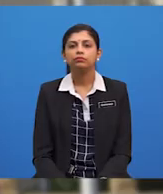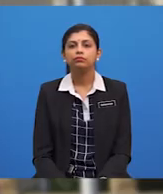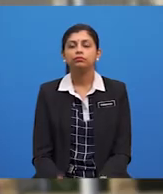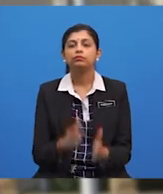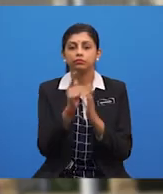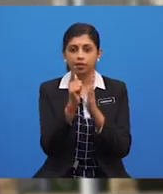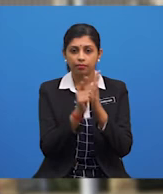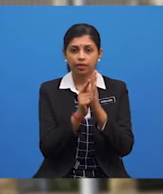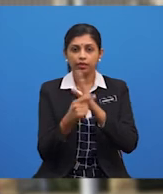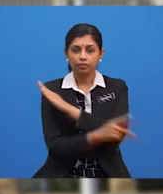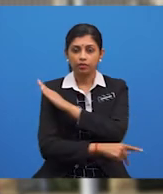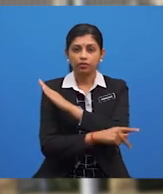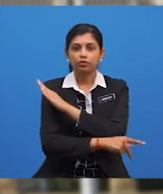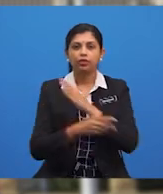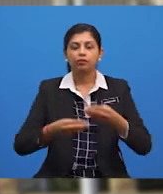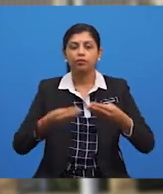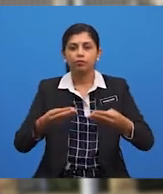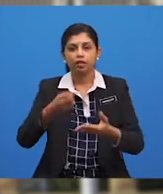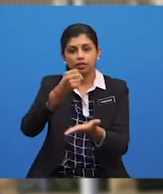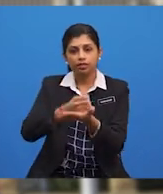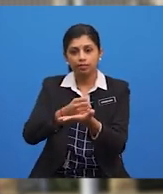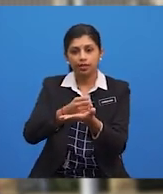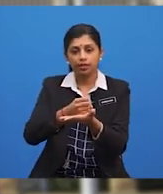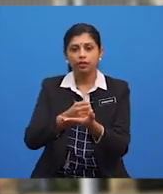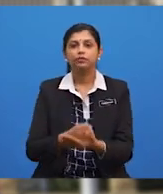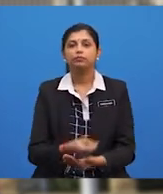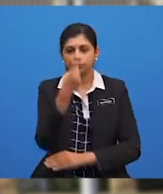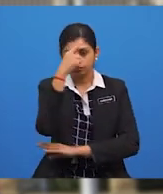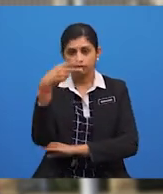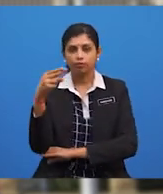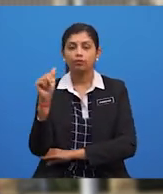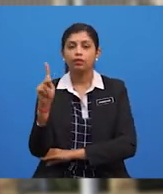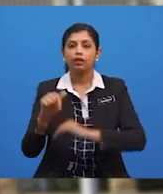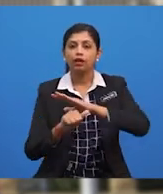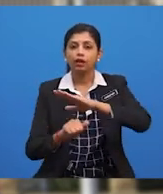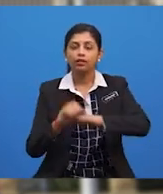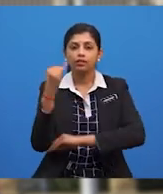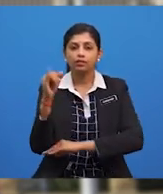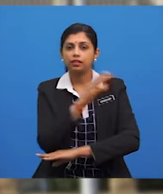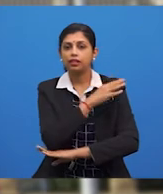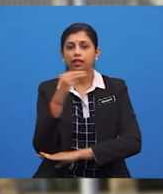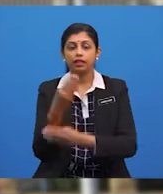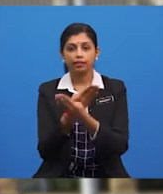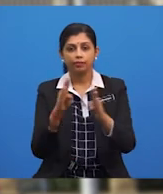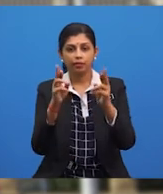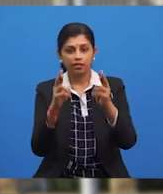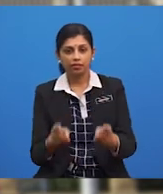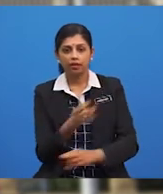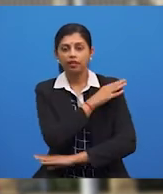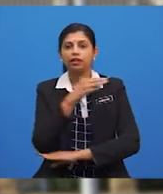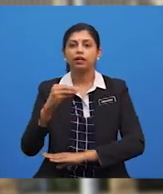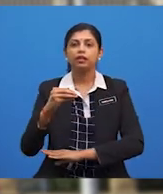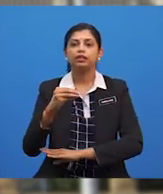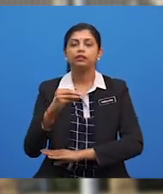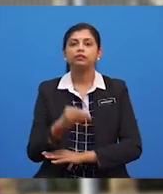Perlembagaan Persekutuan memberikan jaminan terhadap hak asasi dan kebebasan rakyat dan keadilan